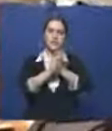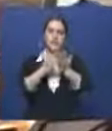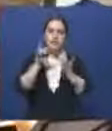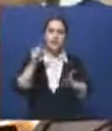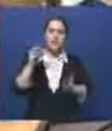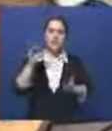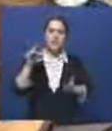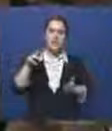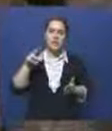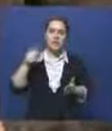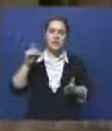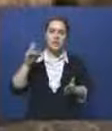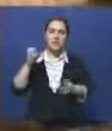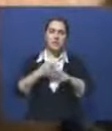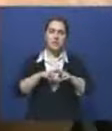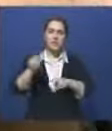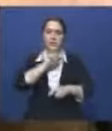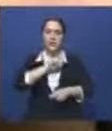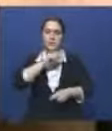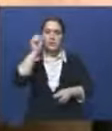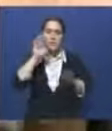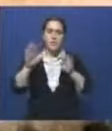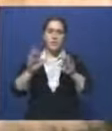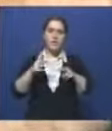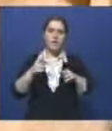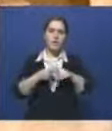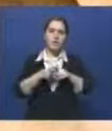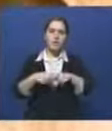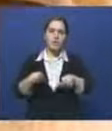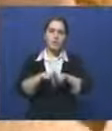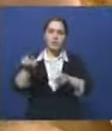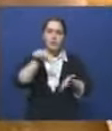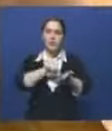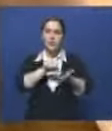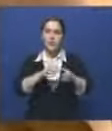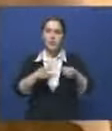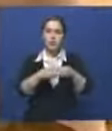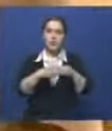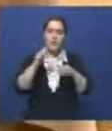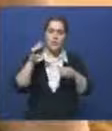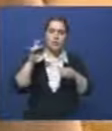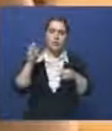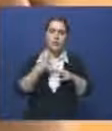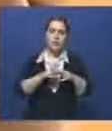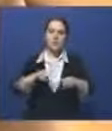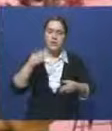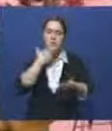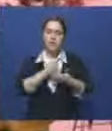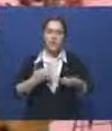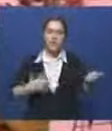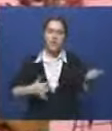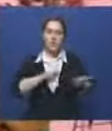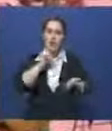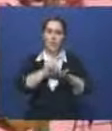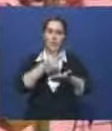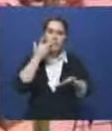Научные сотрудники Музея национальных инструментов имени Ихласа и одновременно участники группы «Туран» не представляют свое творчество без дамбры,